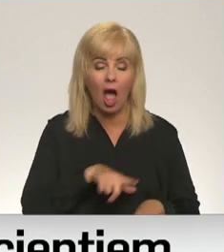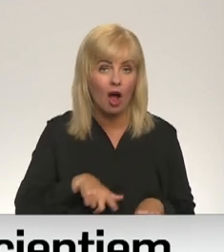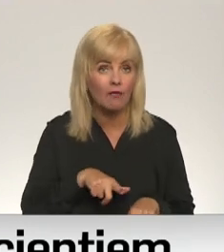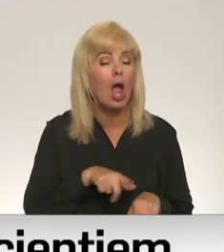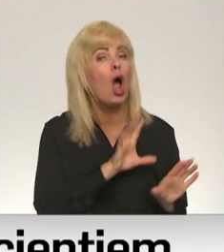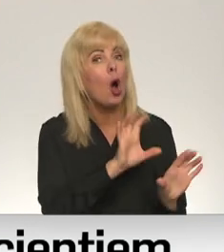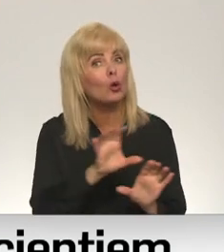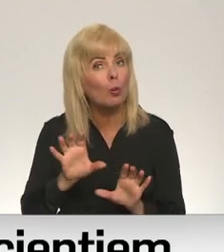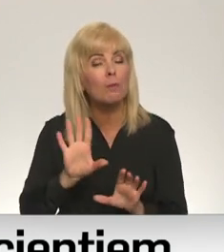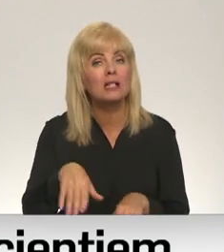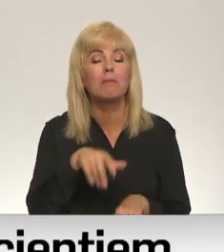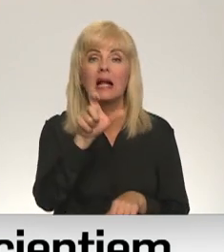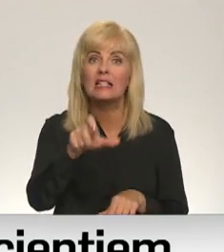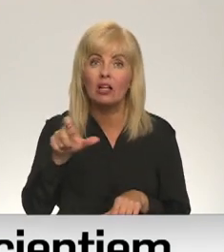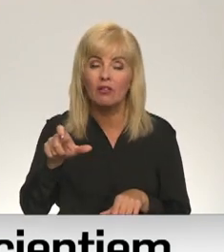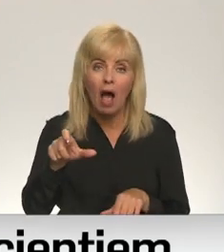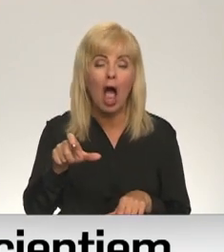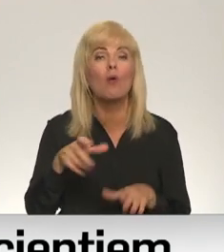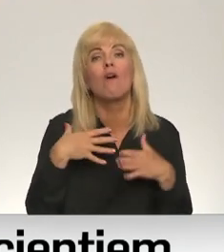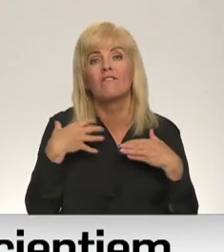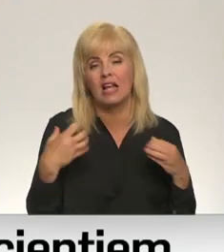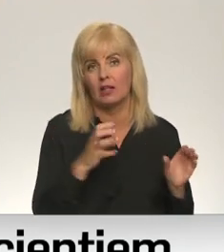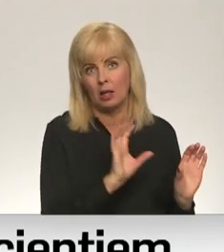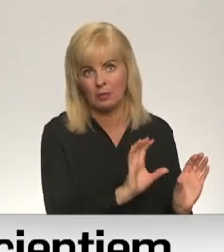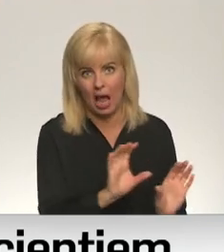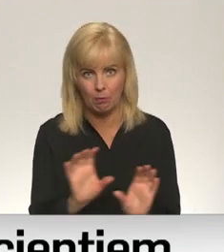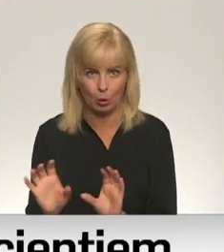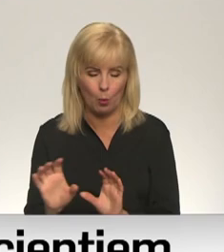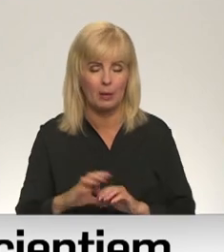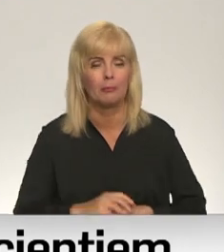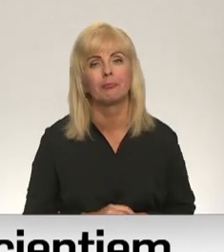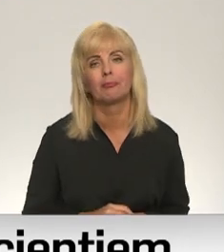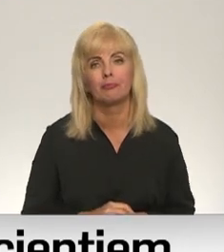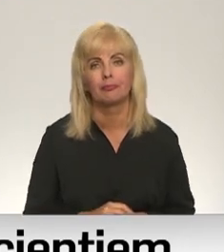par cilvēku veselības aprūpē. Dāvids Frenerfalds, Olafs Peršovits, Latvijas televīzija.